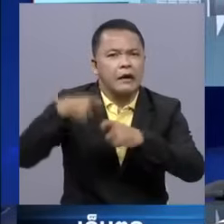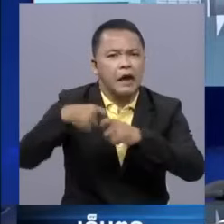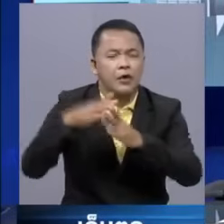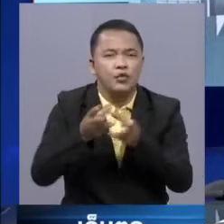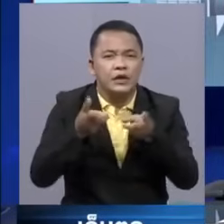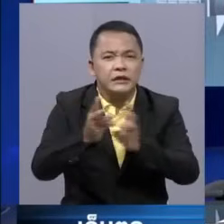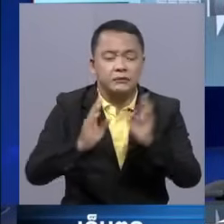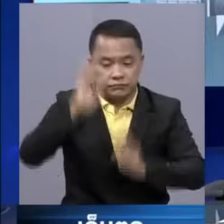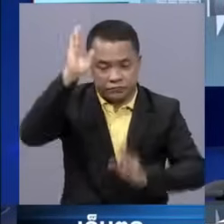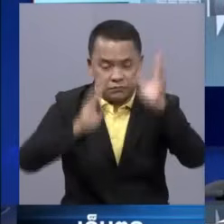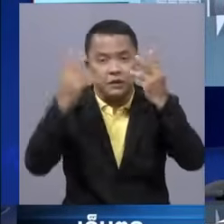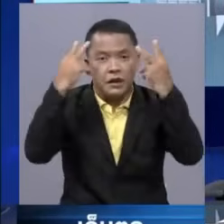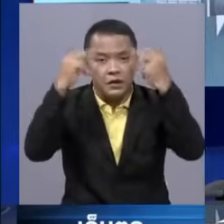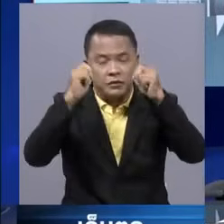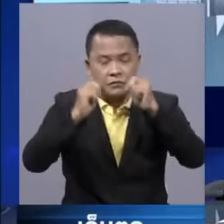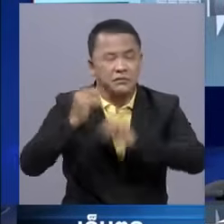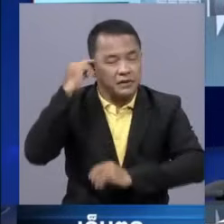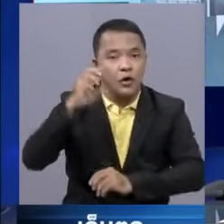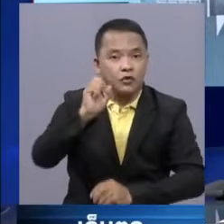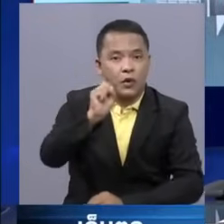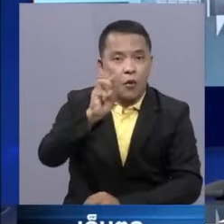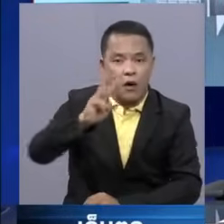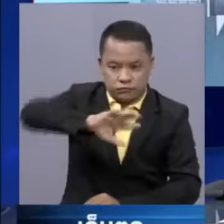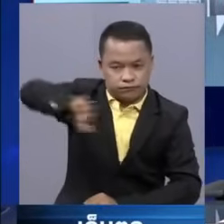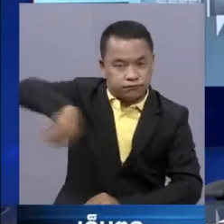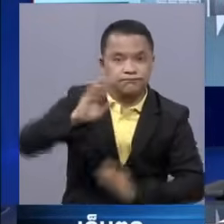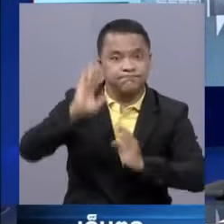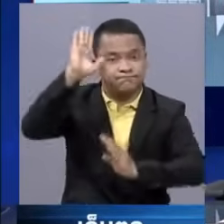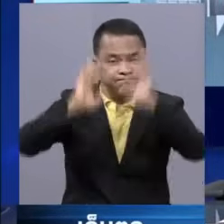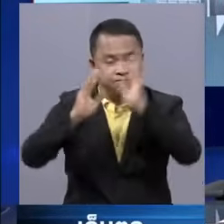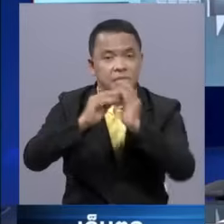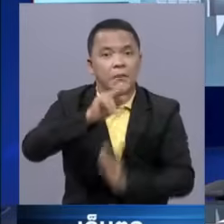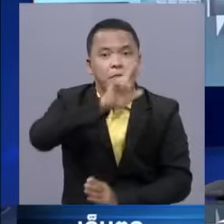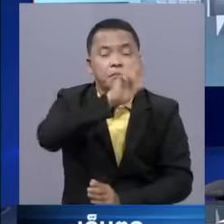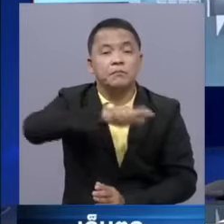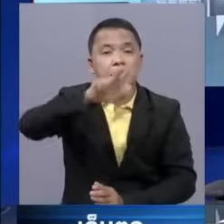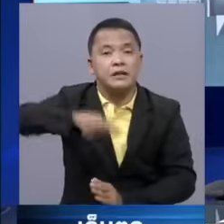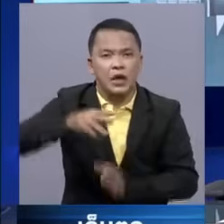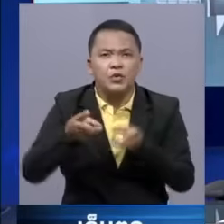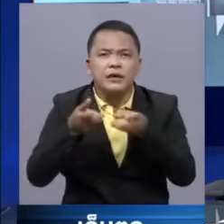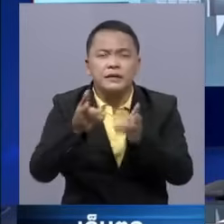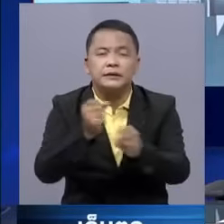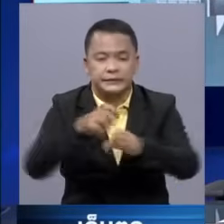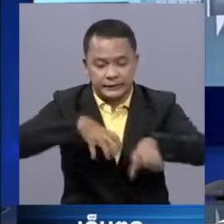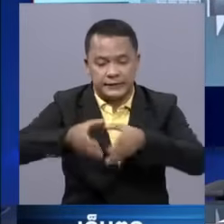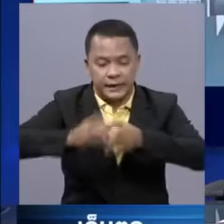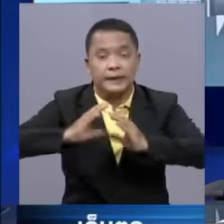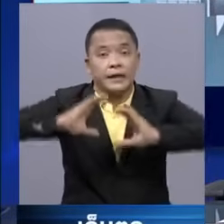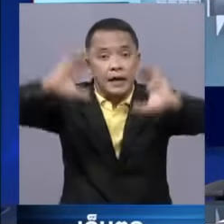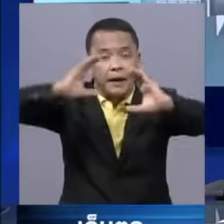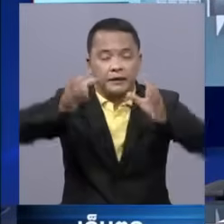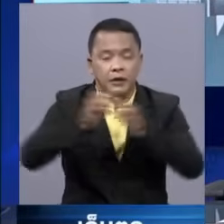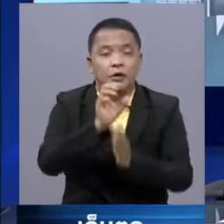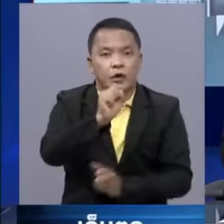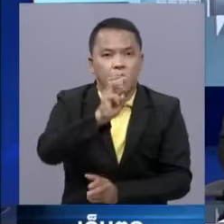ทีนี้ทิศทางการโหวตนะครับส่วนนึงก็ต้องฟังเสียงของสวด้วยเหมือนกันนะครับทีนี้พอเพื่อไทยเขามีแนวโน้มการจัดตั้งรัฐบาลในทางนี้